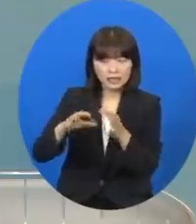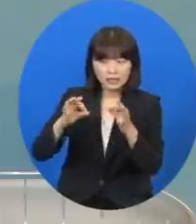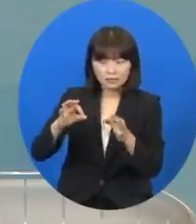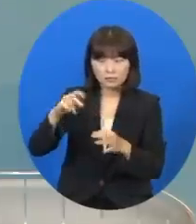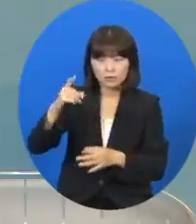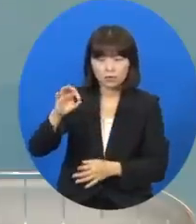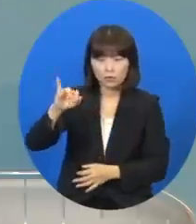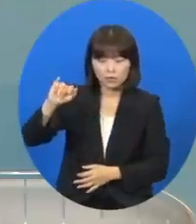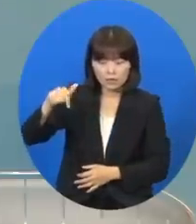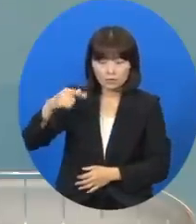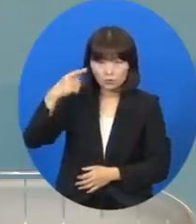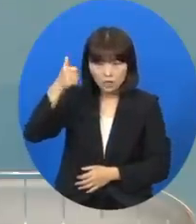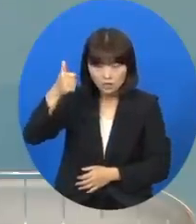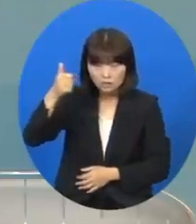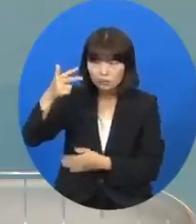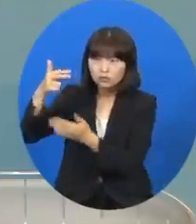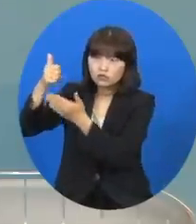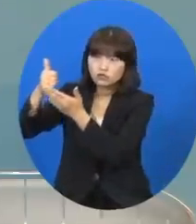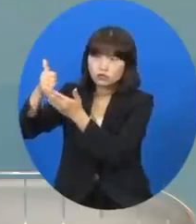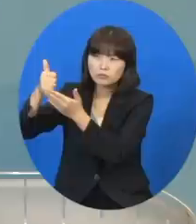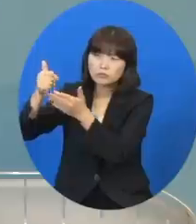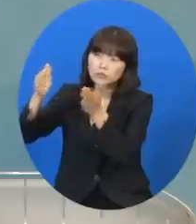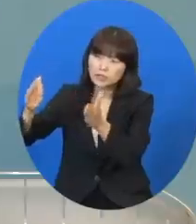목사님과 주님과 사이에서의 대화가.